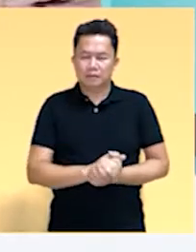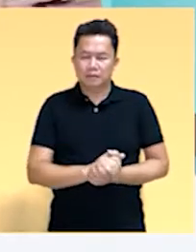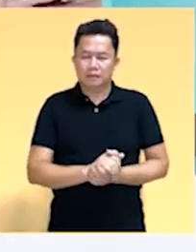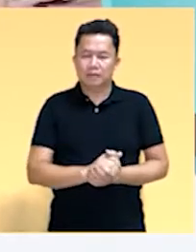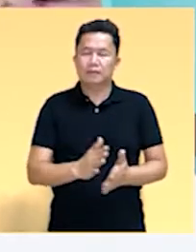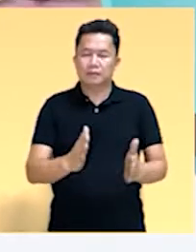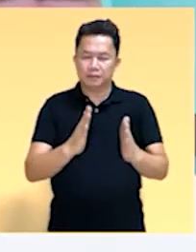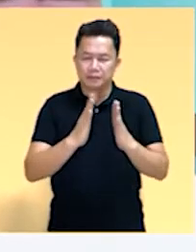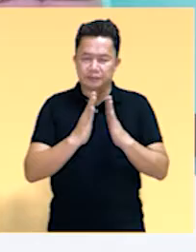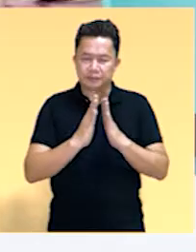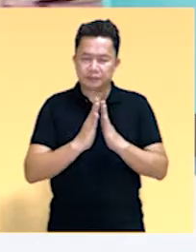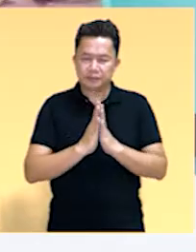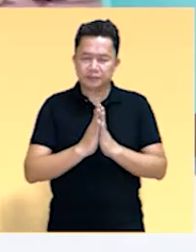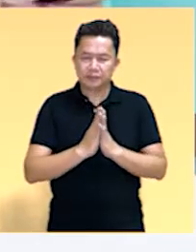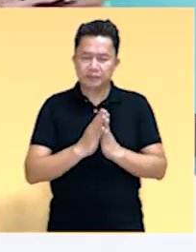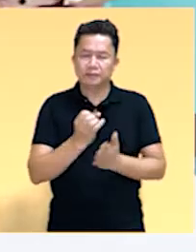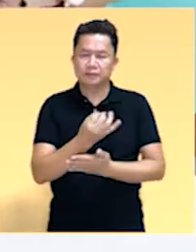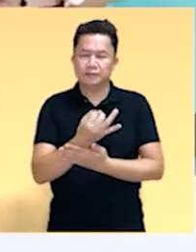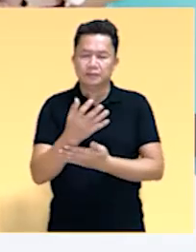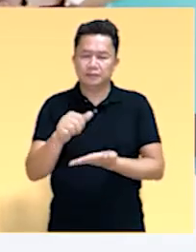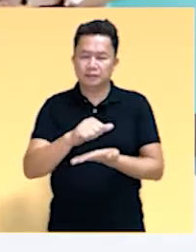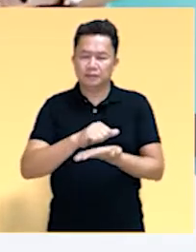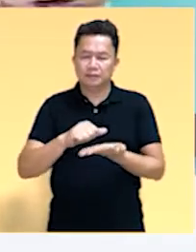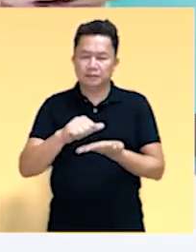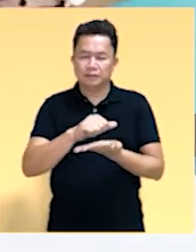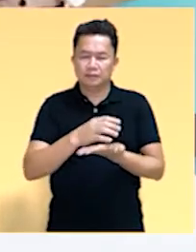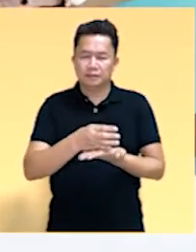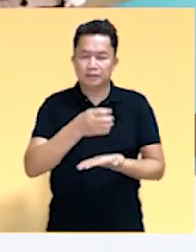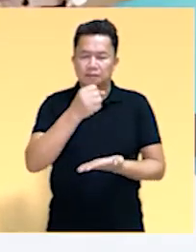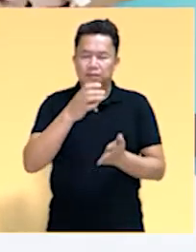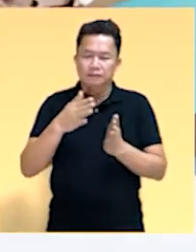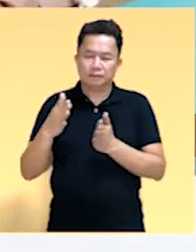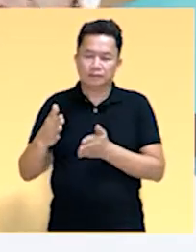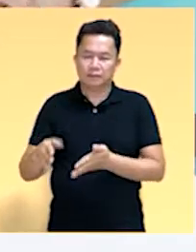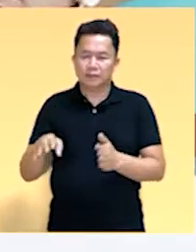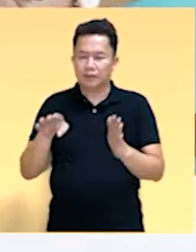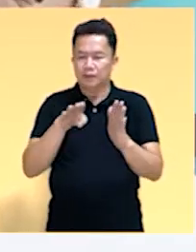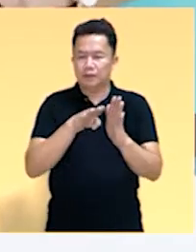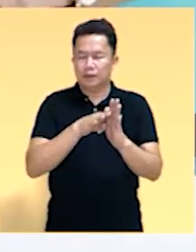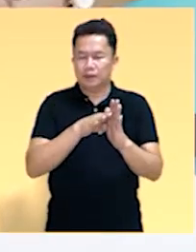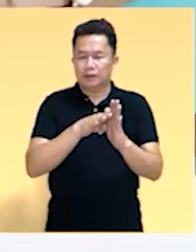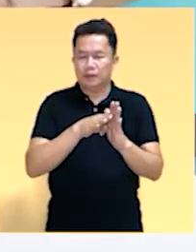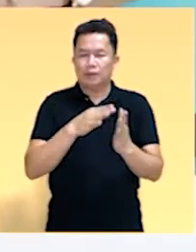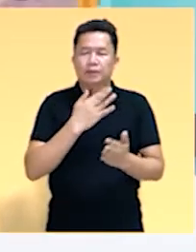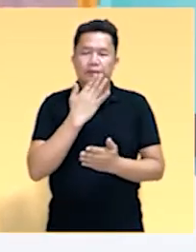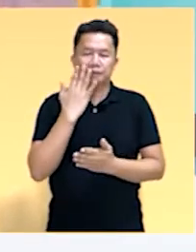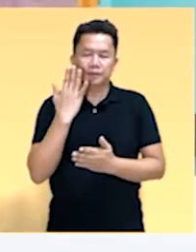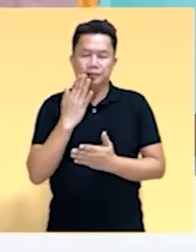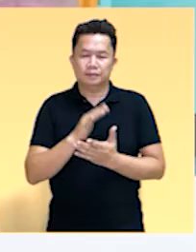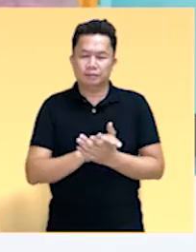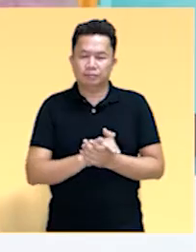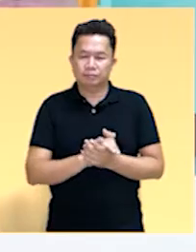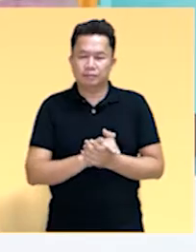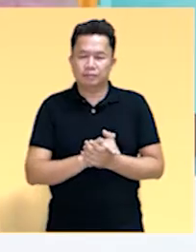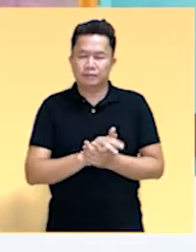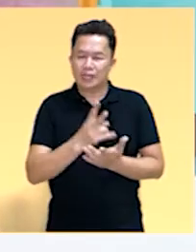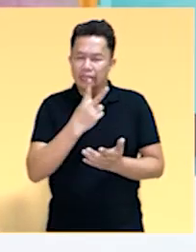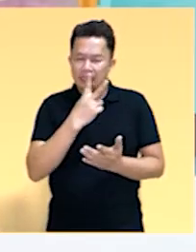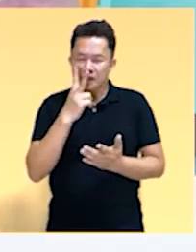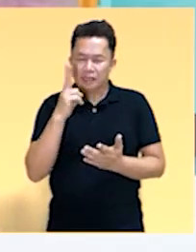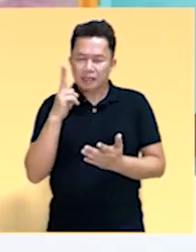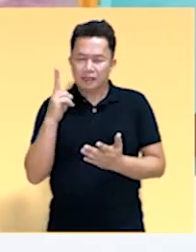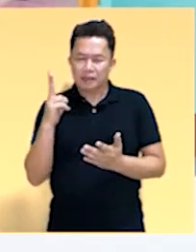Ang asked ay ilang alcohol bottles pa ang natira sa barangay Makulay. Mapapansin